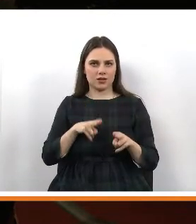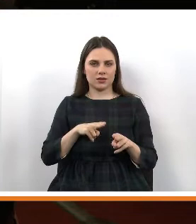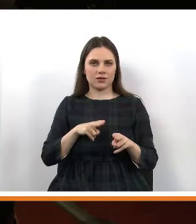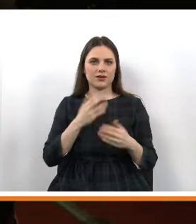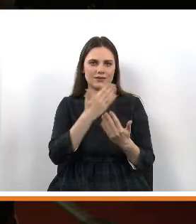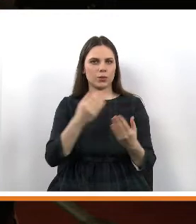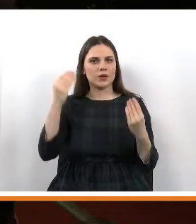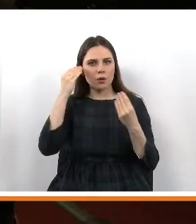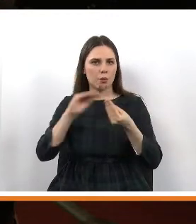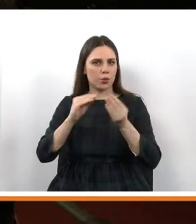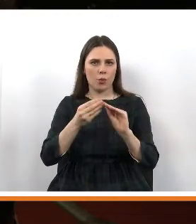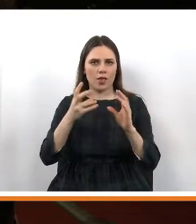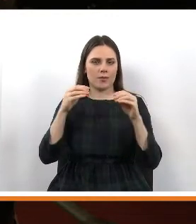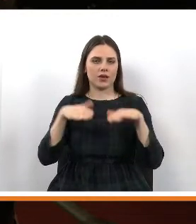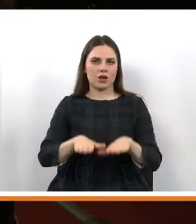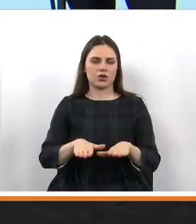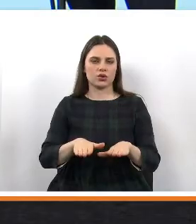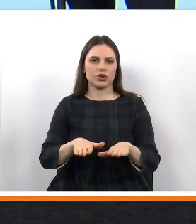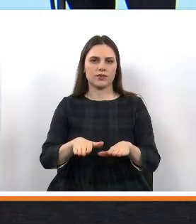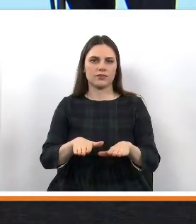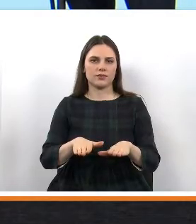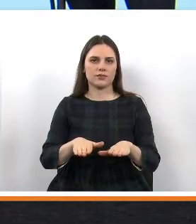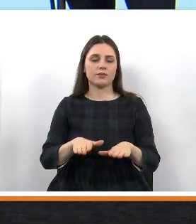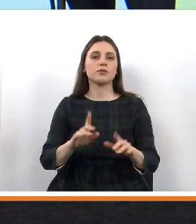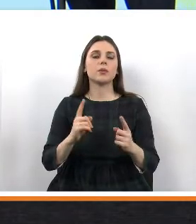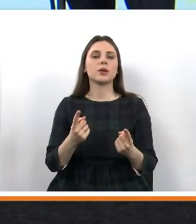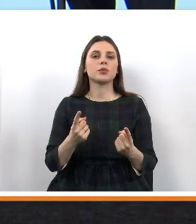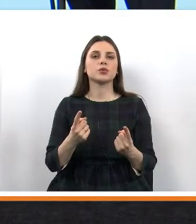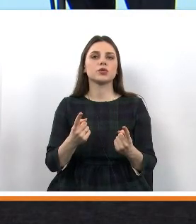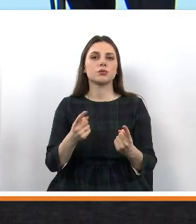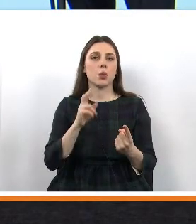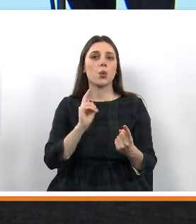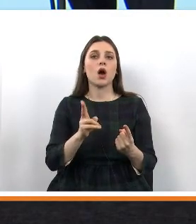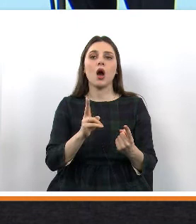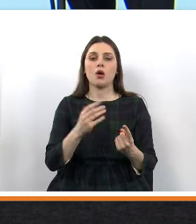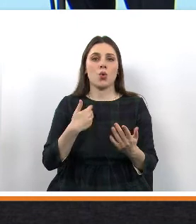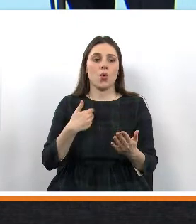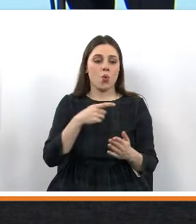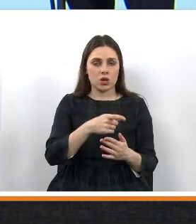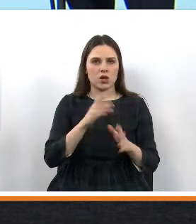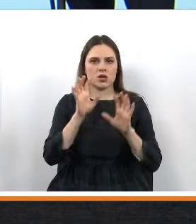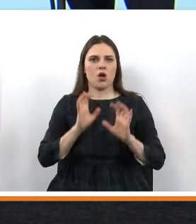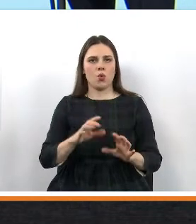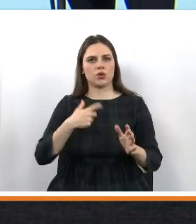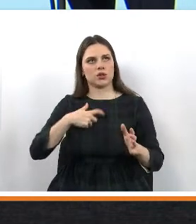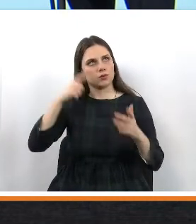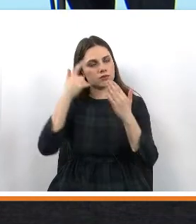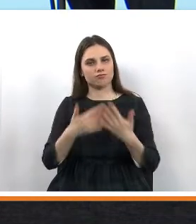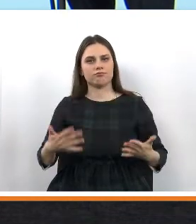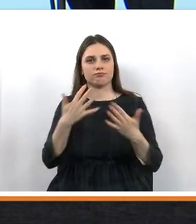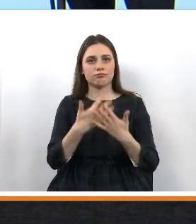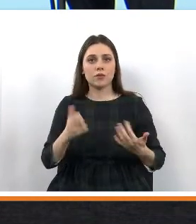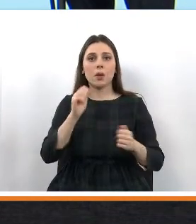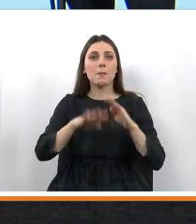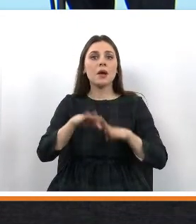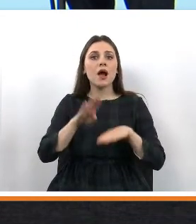проблему абсолютно не решат. Потому что кто как хочет, тот так закон и толкует. А практики наказания у нас нет.